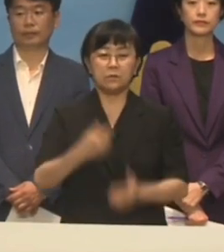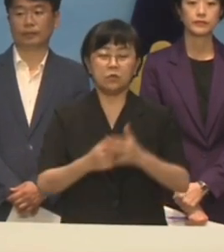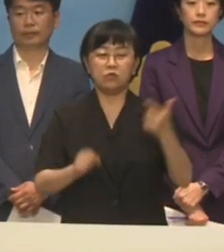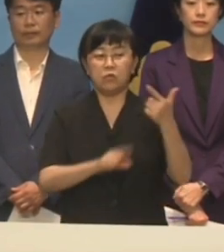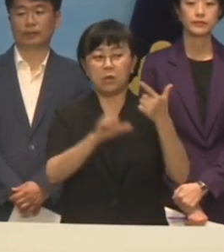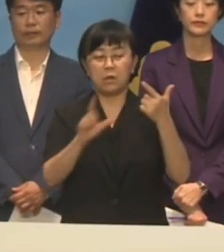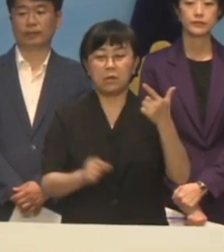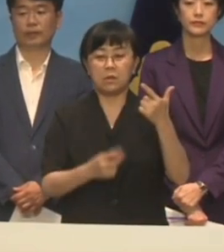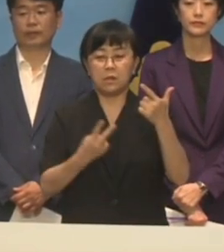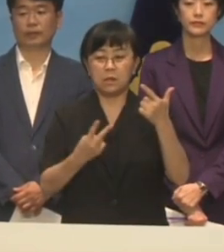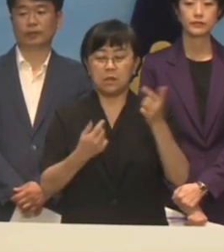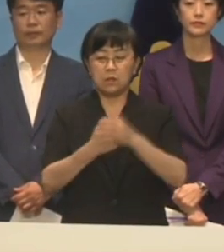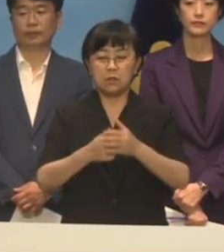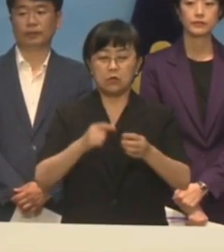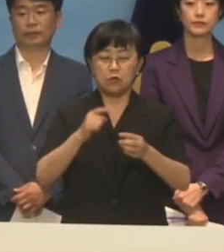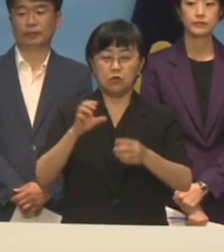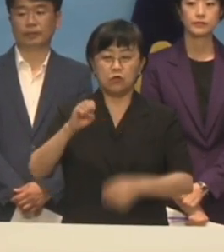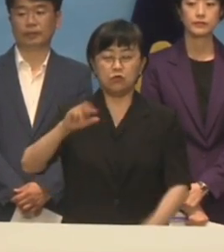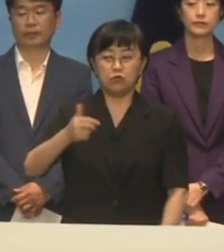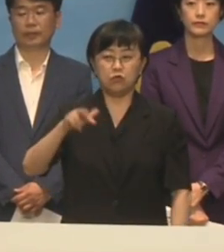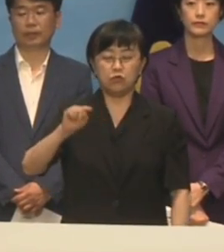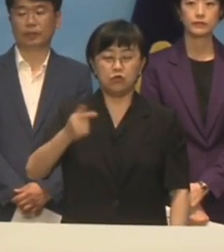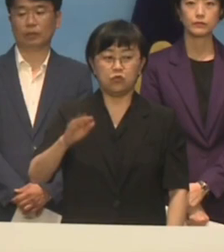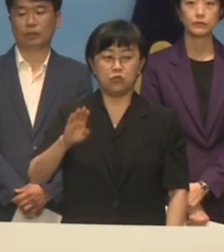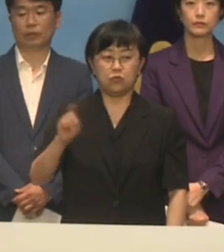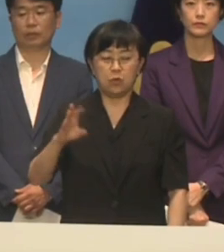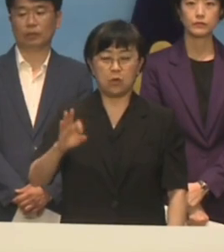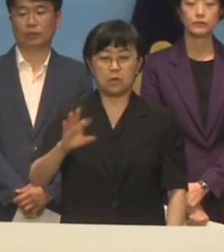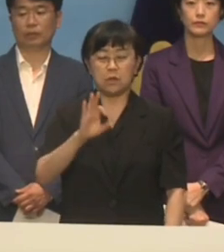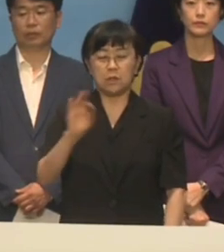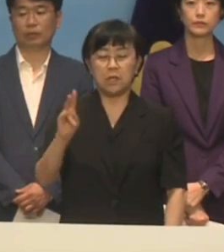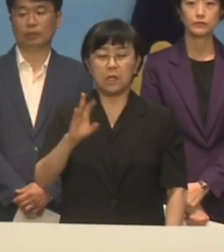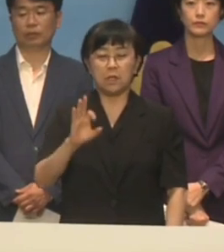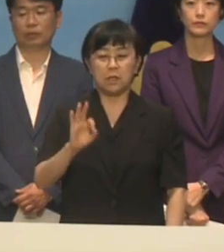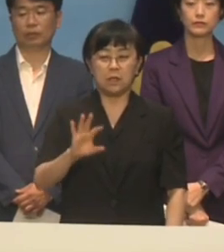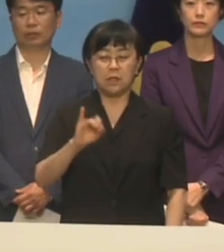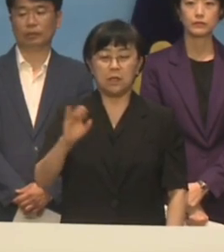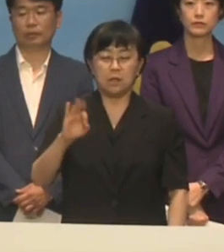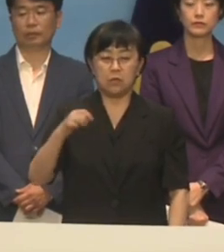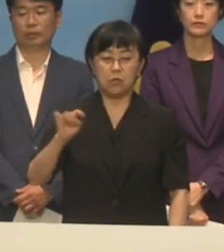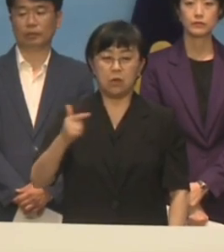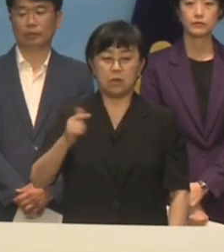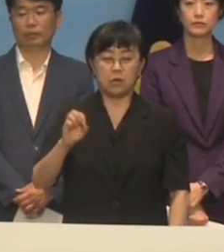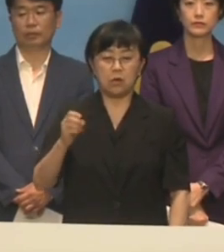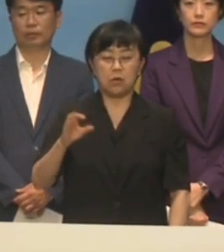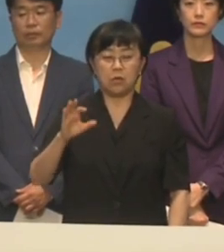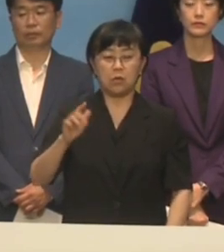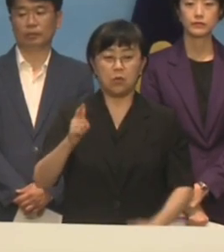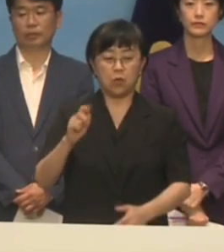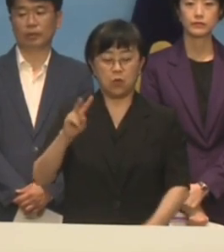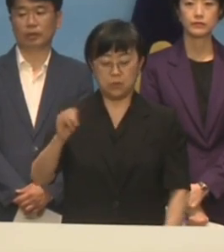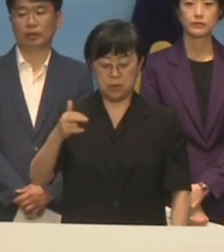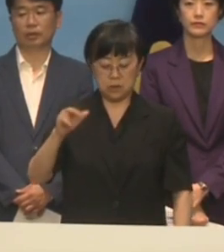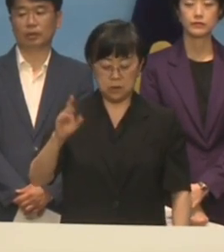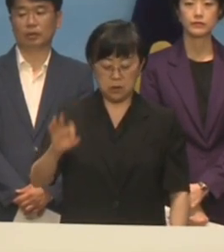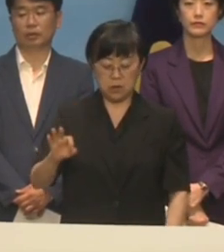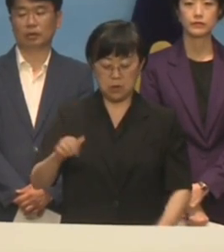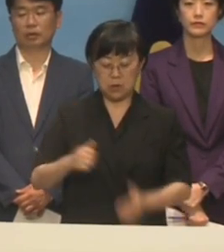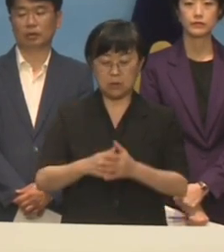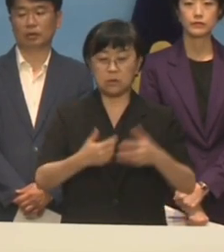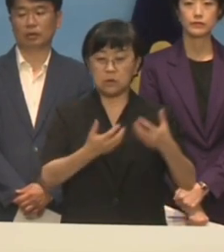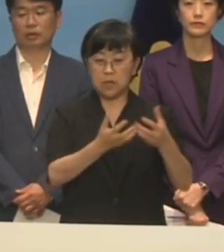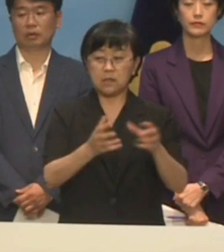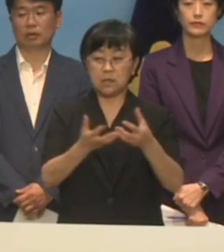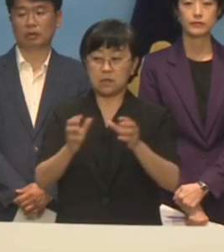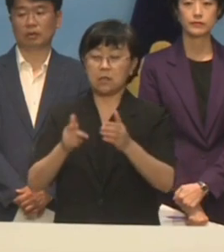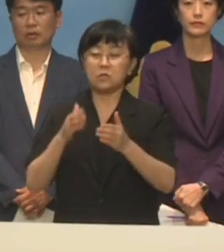2023년 6월 2일 윤준병, 양이원영, 고민정 국회의원, 환경운동연합, 해양투기